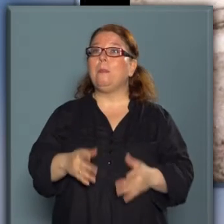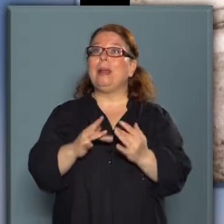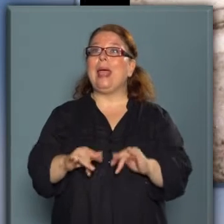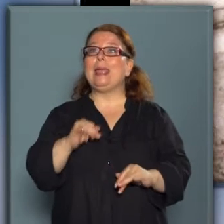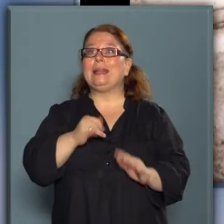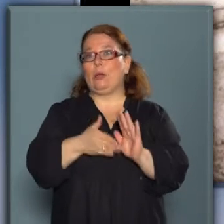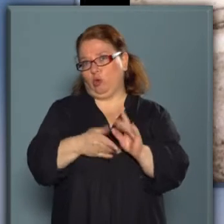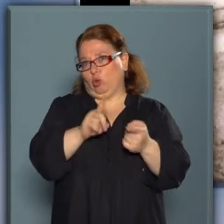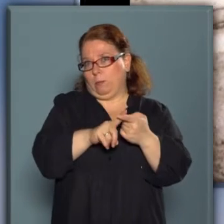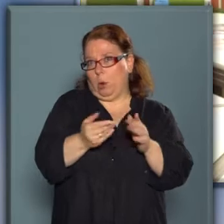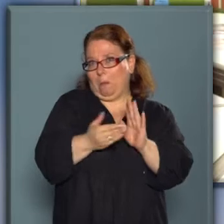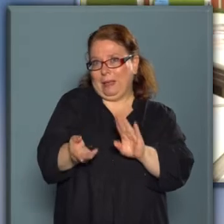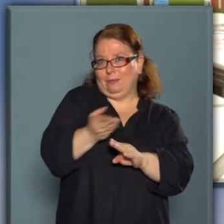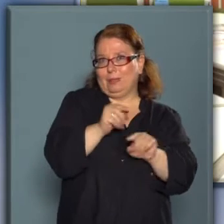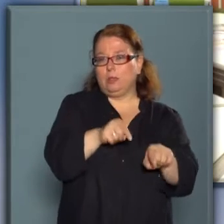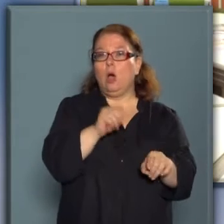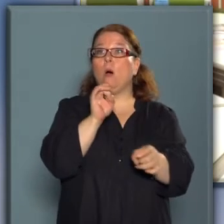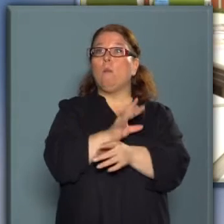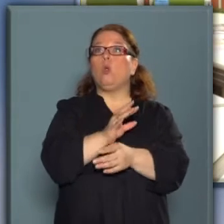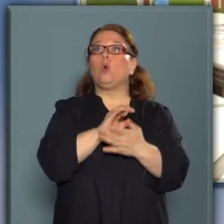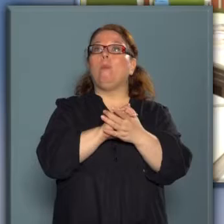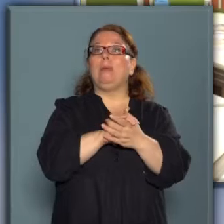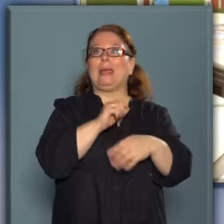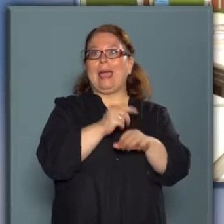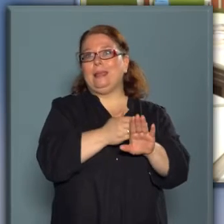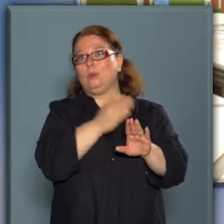érdekű vasúthoz még annyit, hogy a boldog békeidőktől